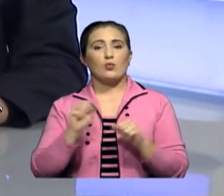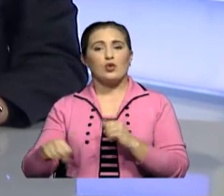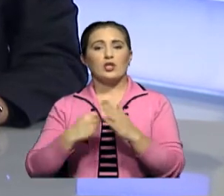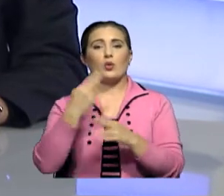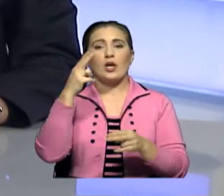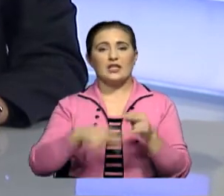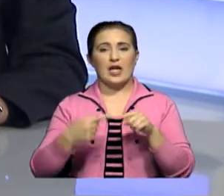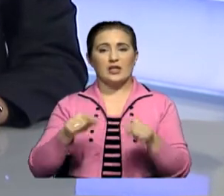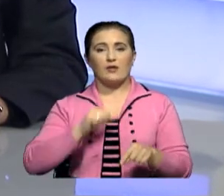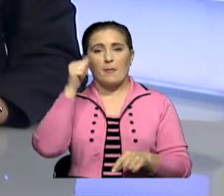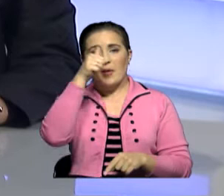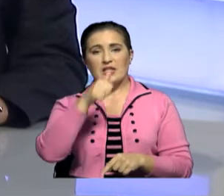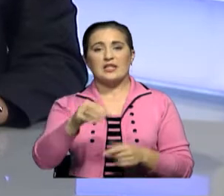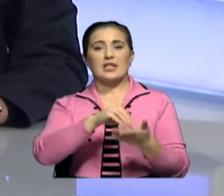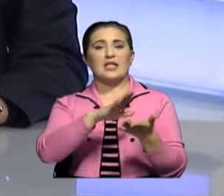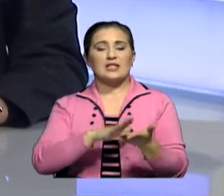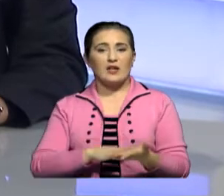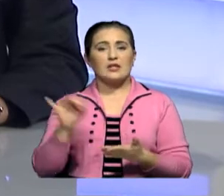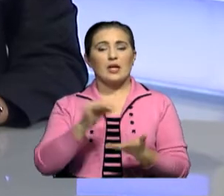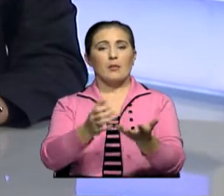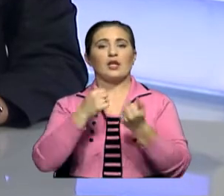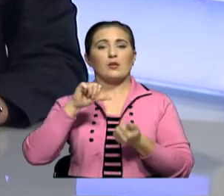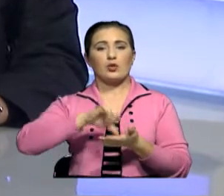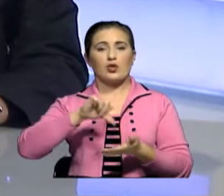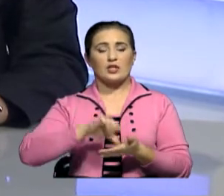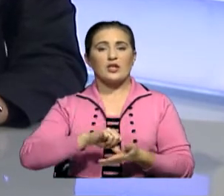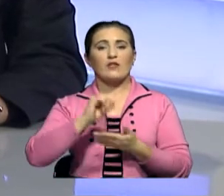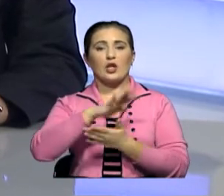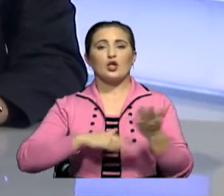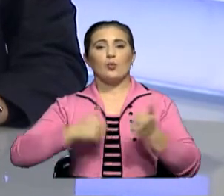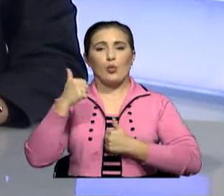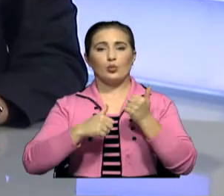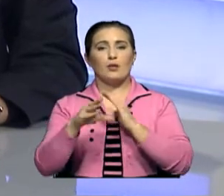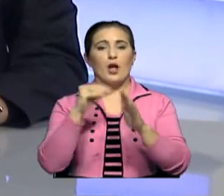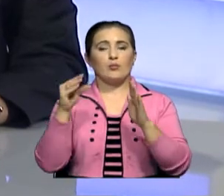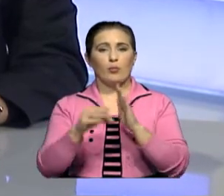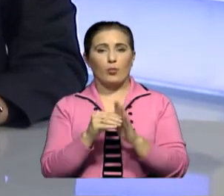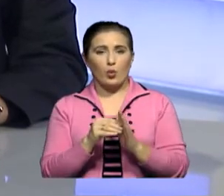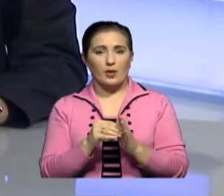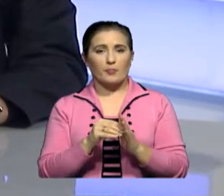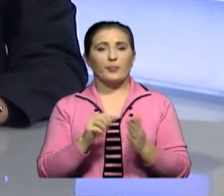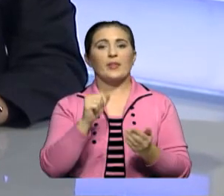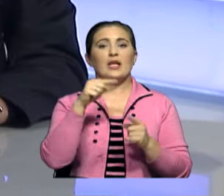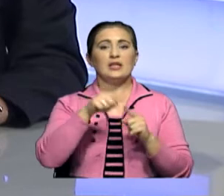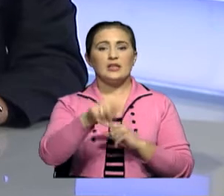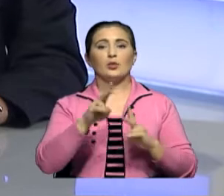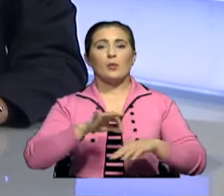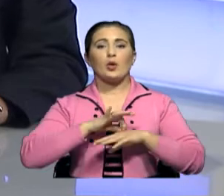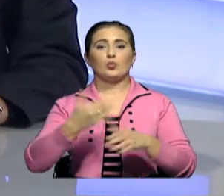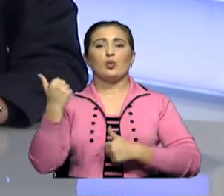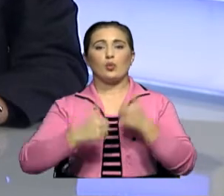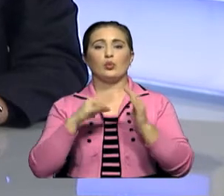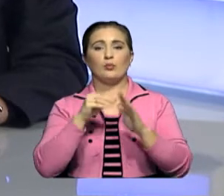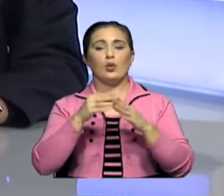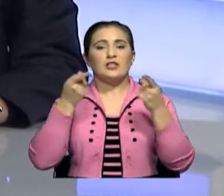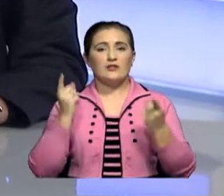этого месяца зарегистрироваться и принять участие в дальнейшем конкурсном отборе а те кто пройдут уже конкурсный отбор